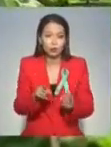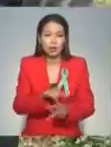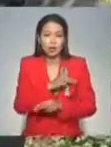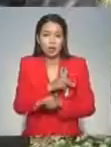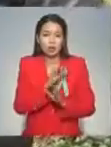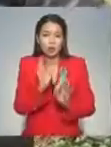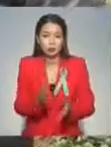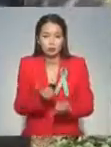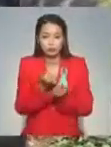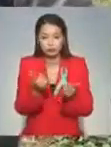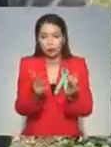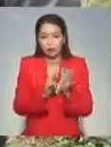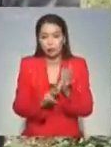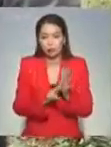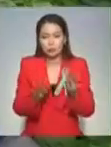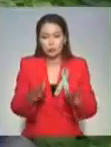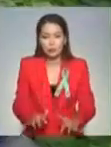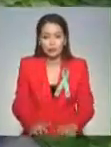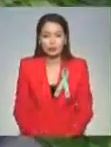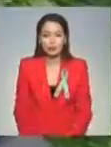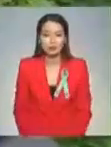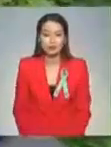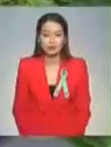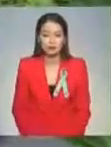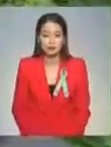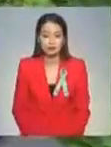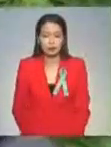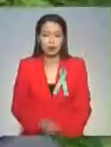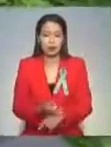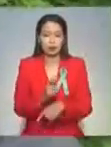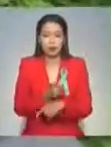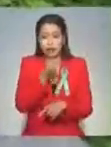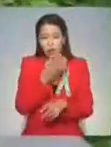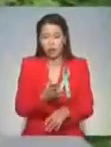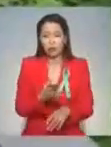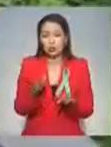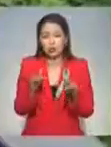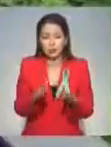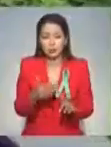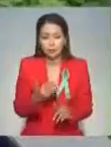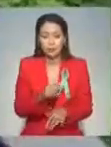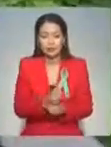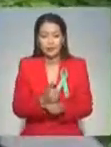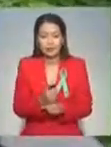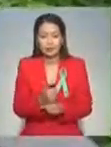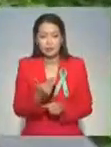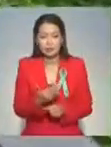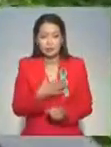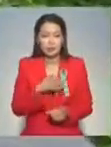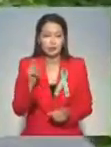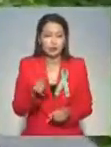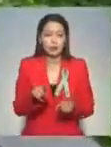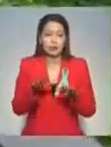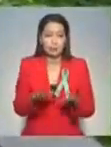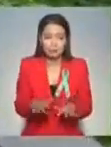будет закреплено 80 мест. Это хорошее дело. Самое главное, мы приехали на